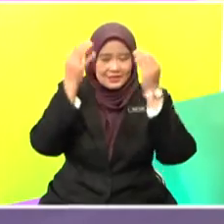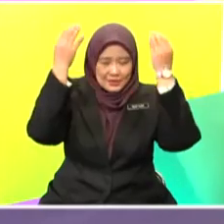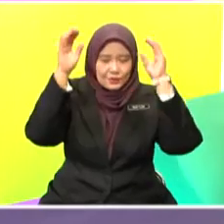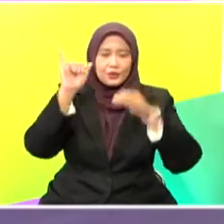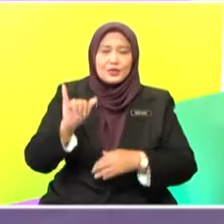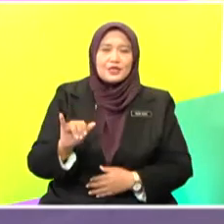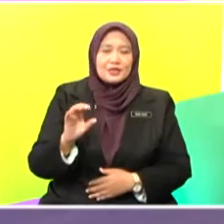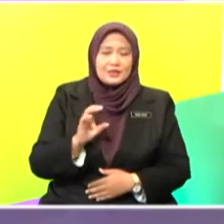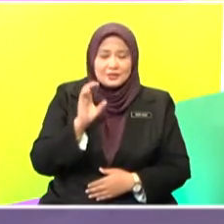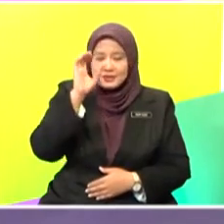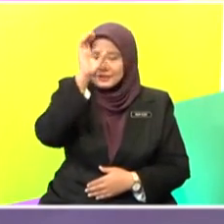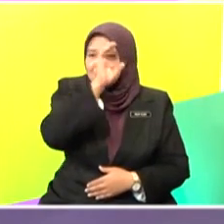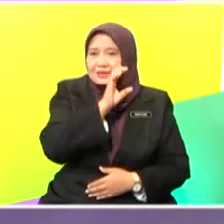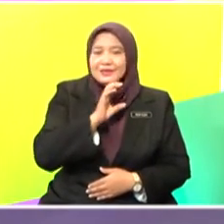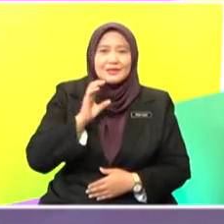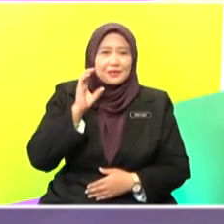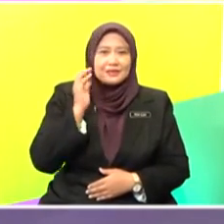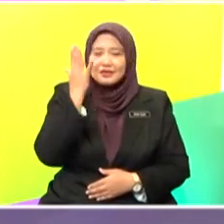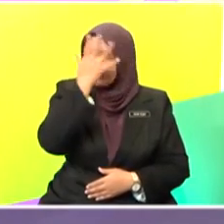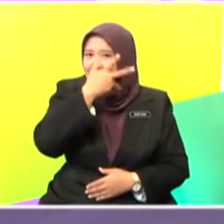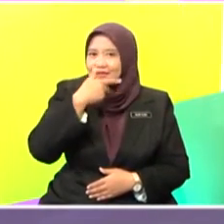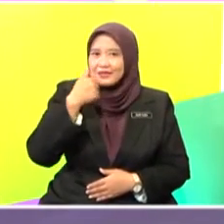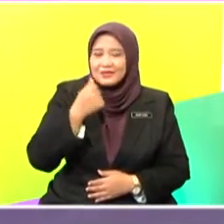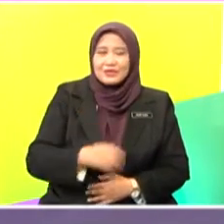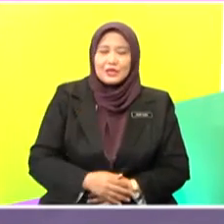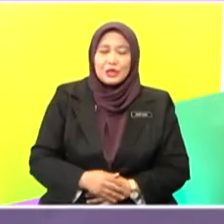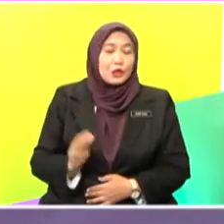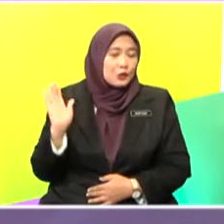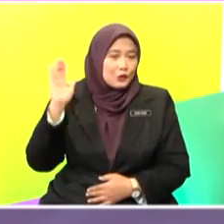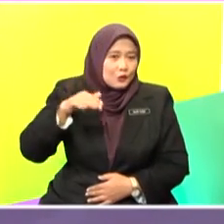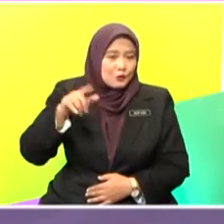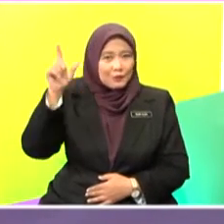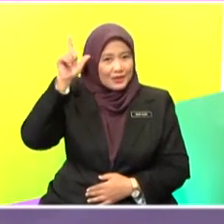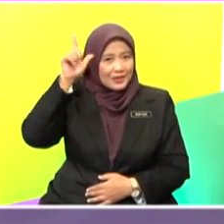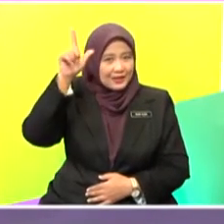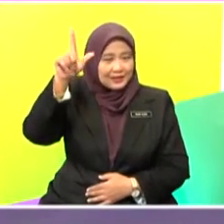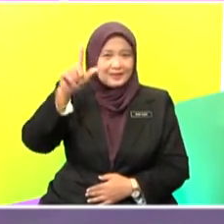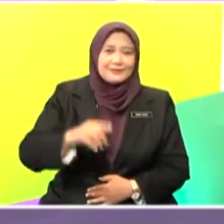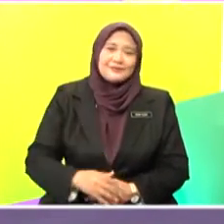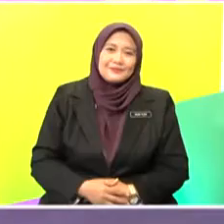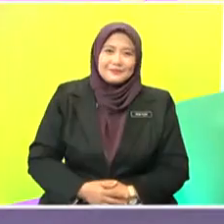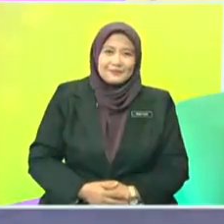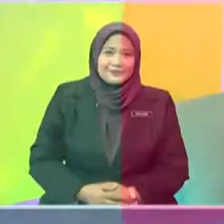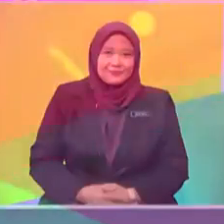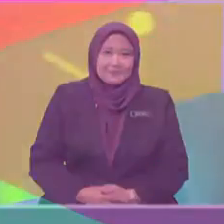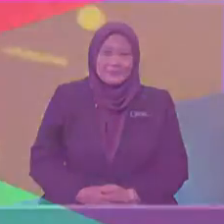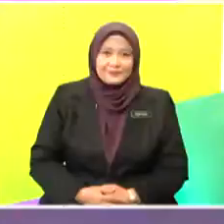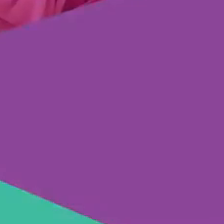ceria, sangat cantik. Nak tahu siapa? Jom kita lihat profil cikgu kita.